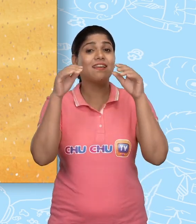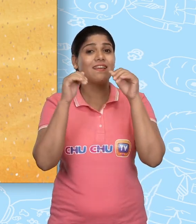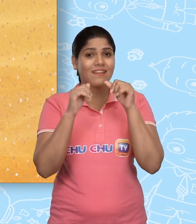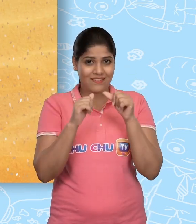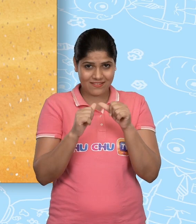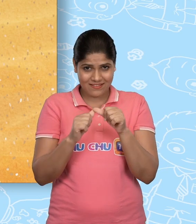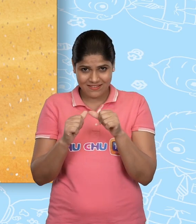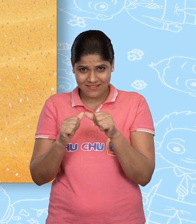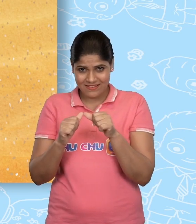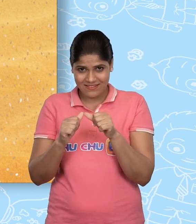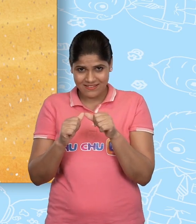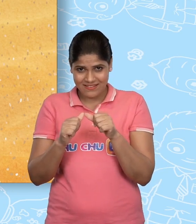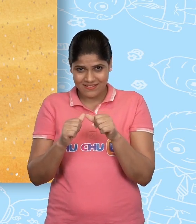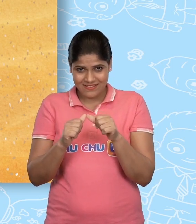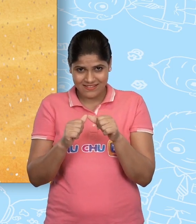ए,